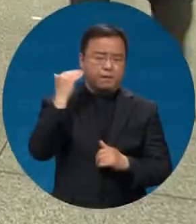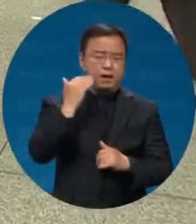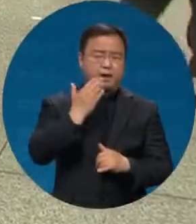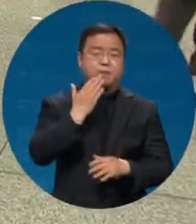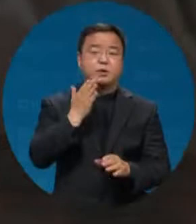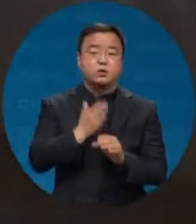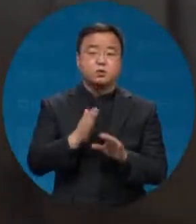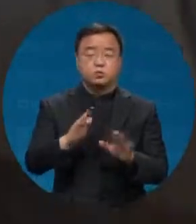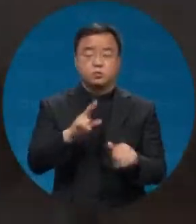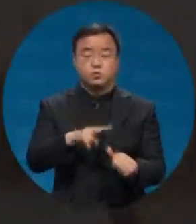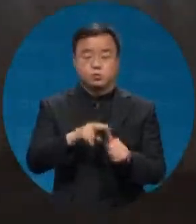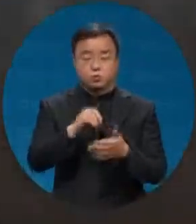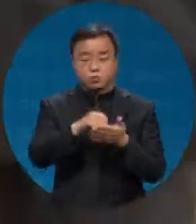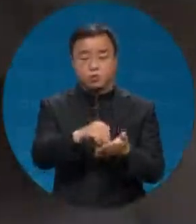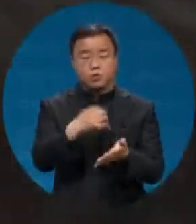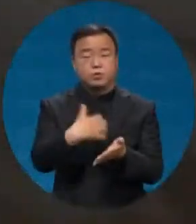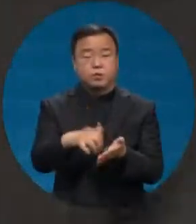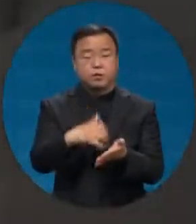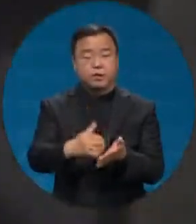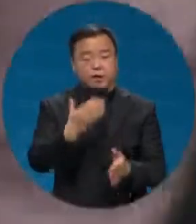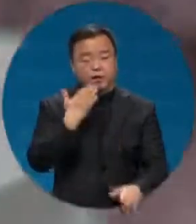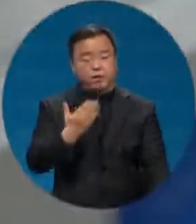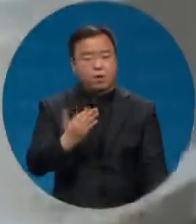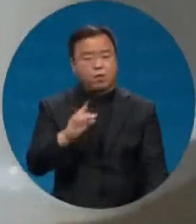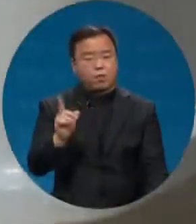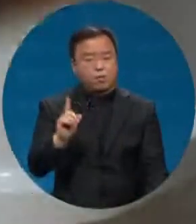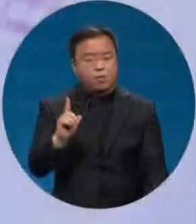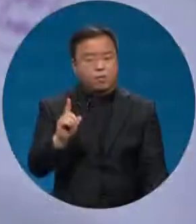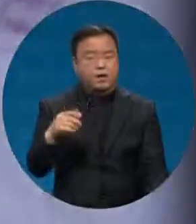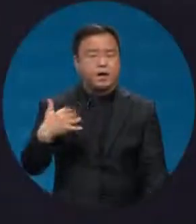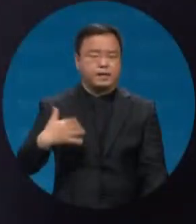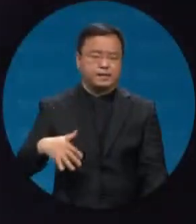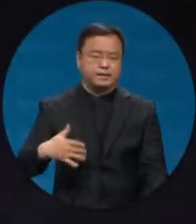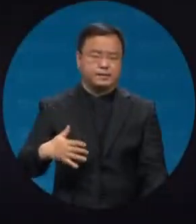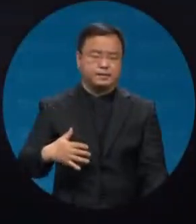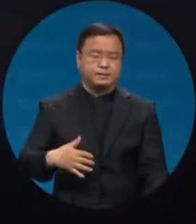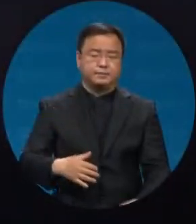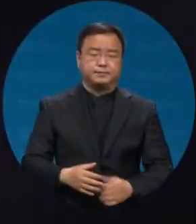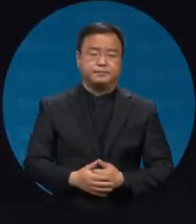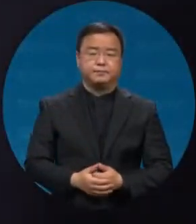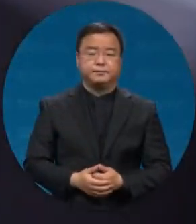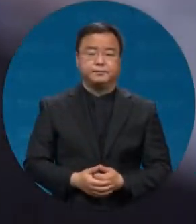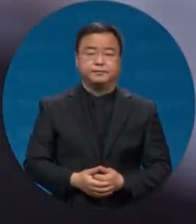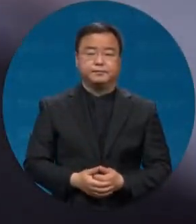실제 후보 등록 규모가 얼마나 될지는 미지수입니다. EBS 뉴스 황대현입니다.